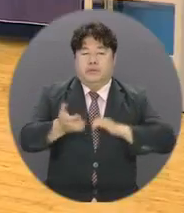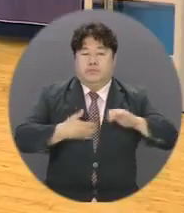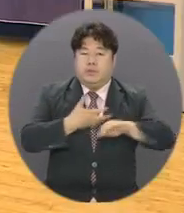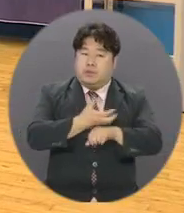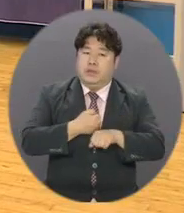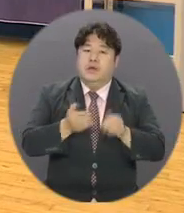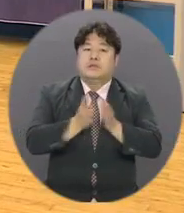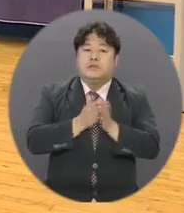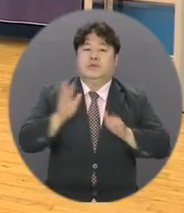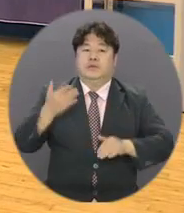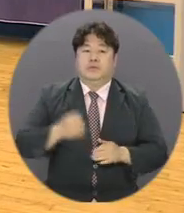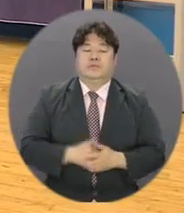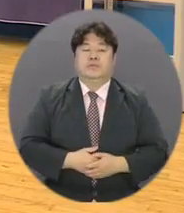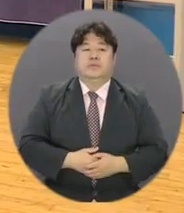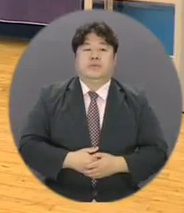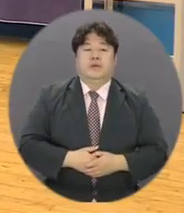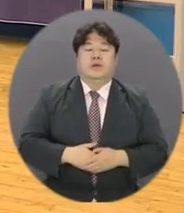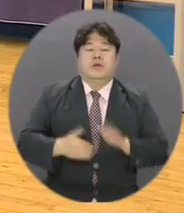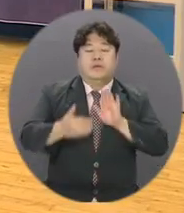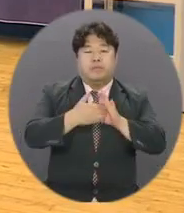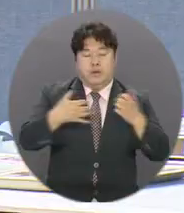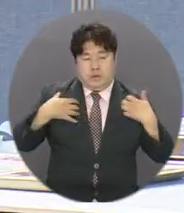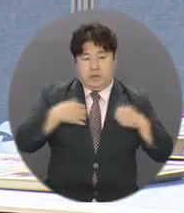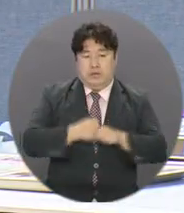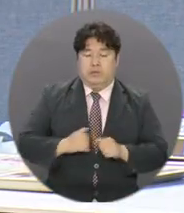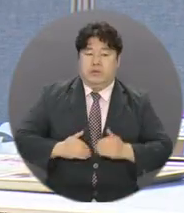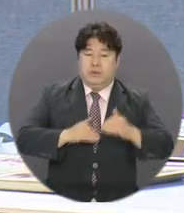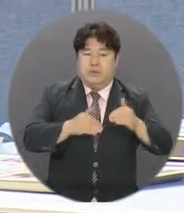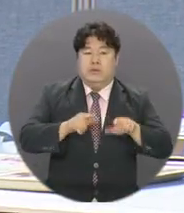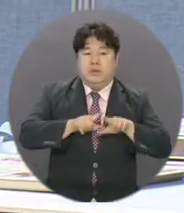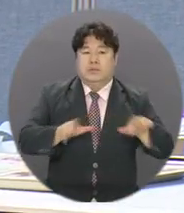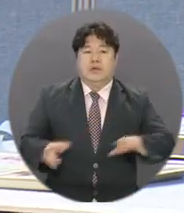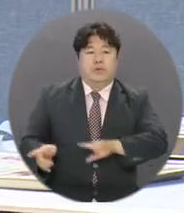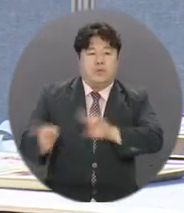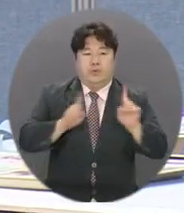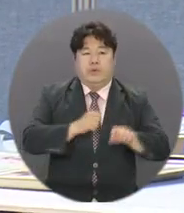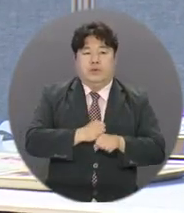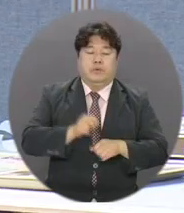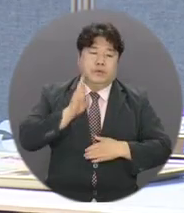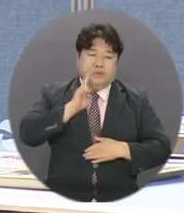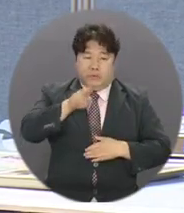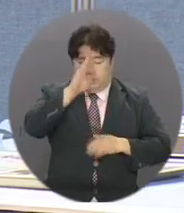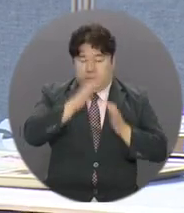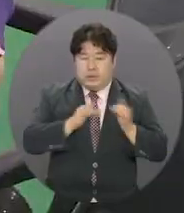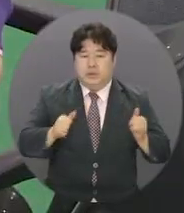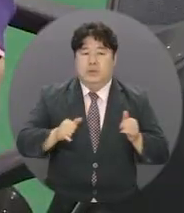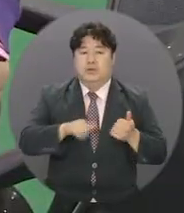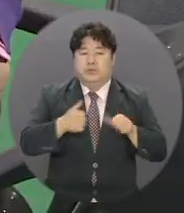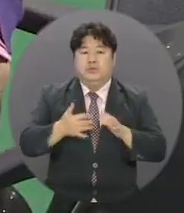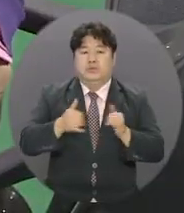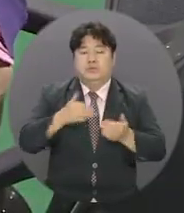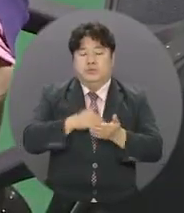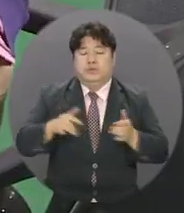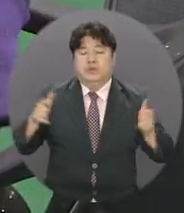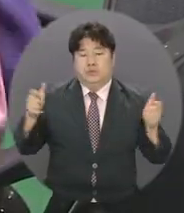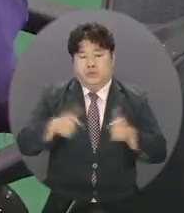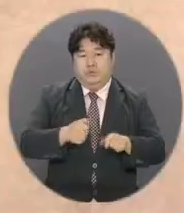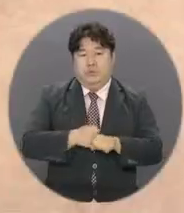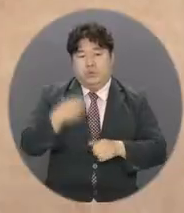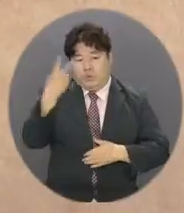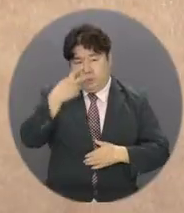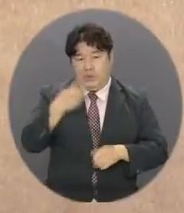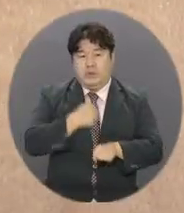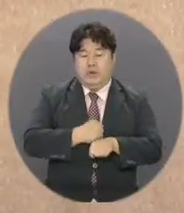예약이 시작됐습니다. 방역당국은 단계적 일상 회복을 중증 환자와 사망자 수를 줄이고 관리하는 체계로